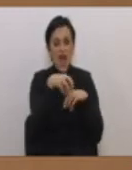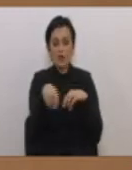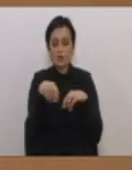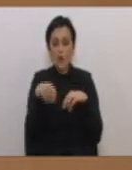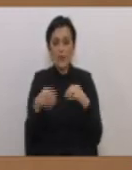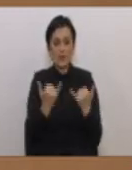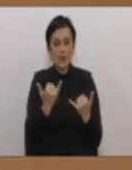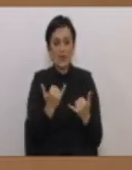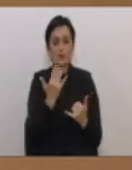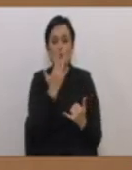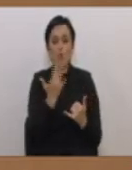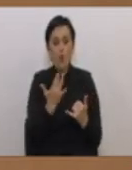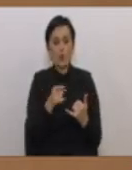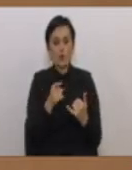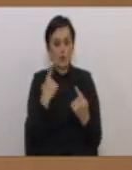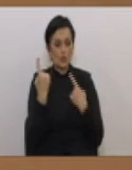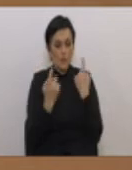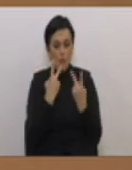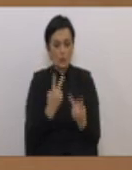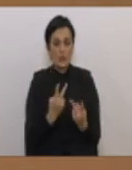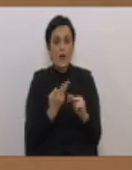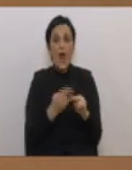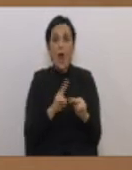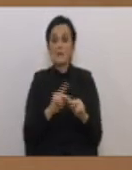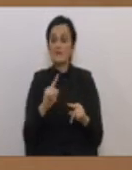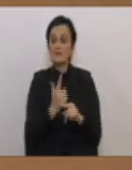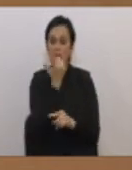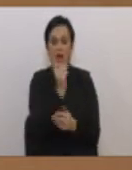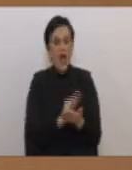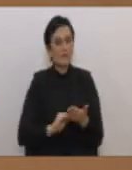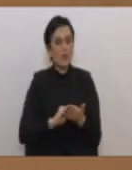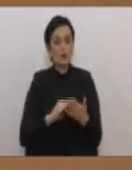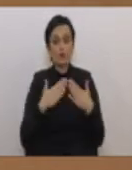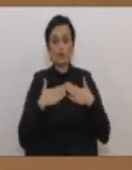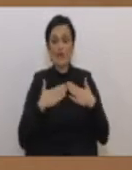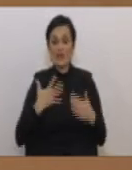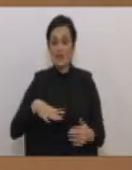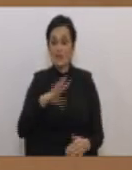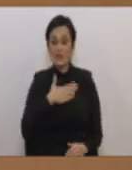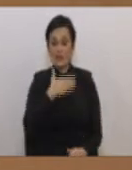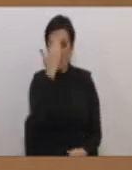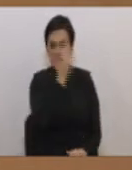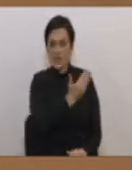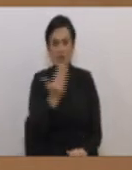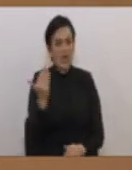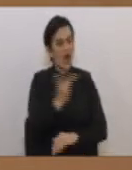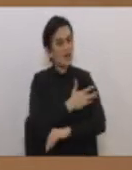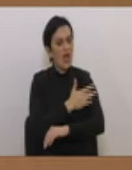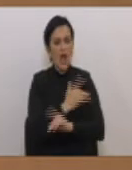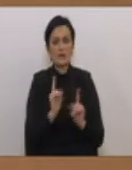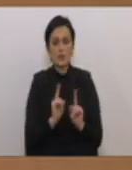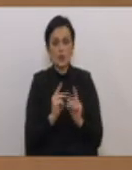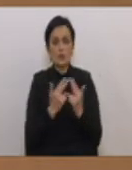პოლიტიკურ მოცემულობაში. ამის გამეორებას ჩვენი ქვეყანა და ჩვენი ხალხი არ იმსახურებს